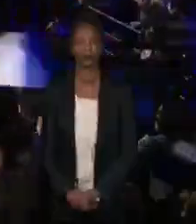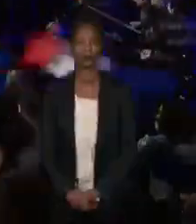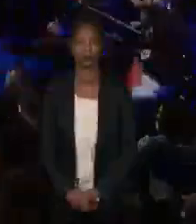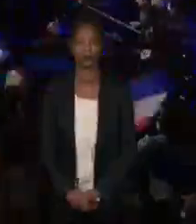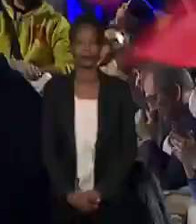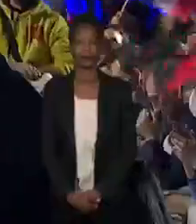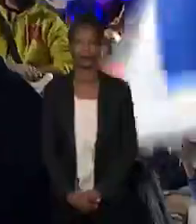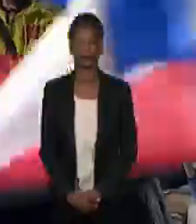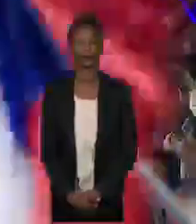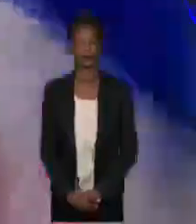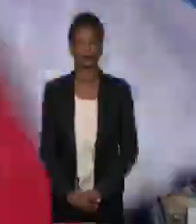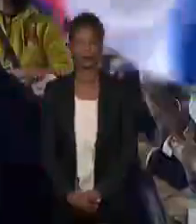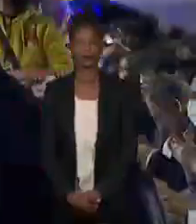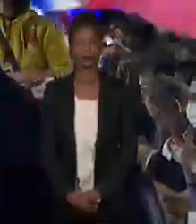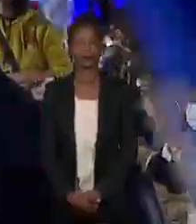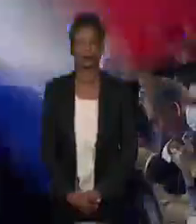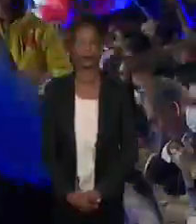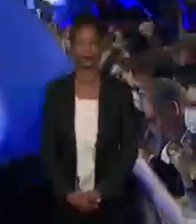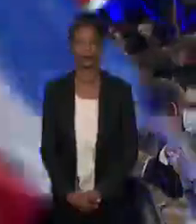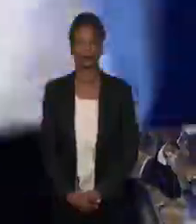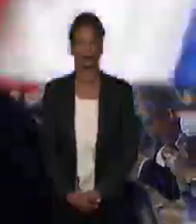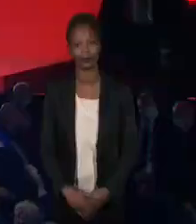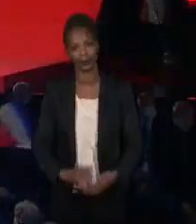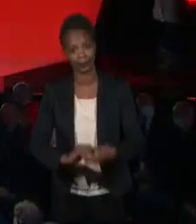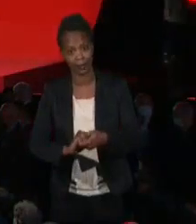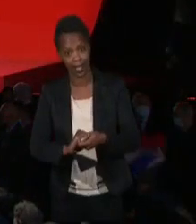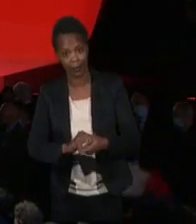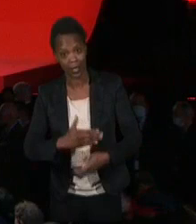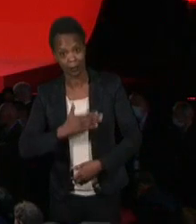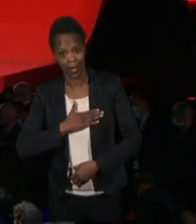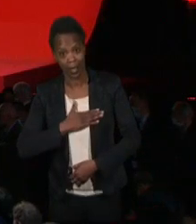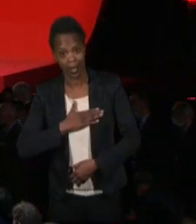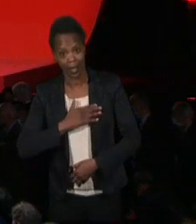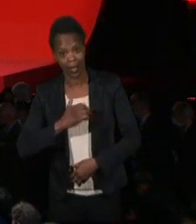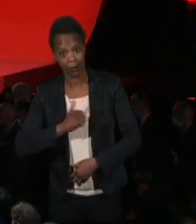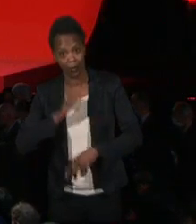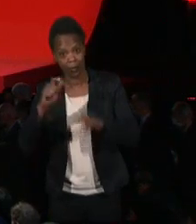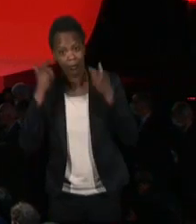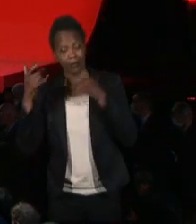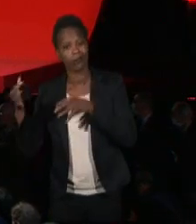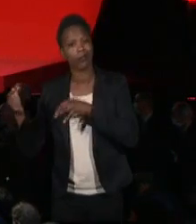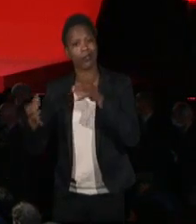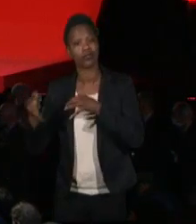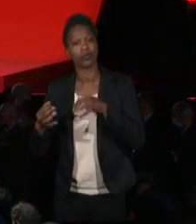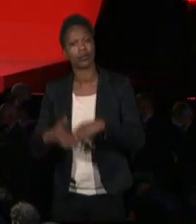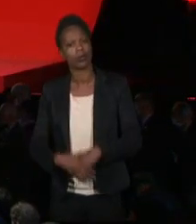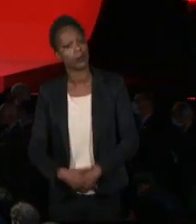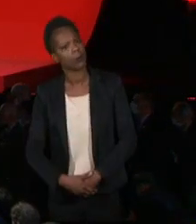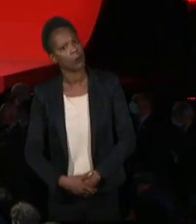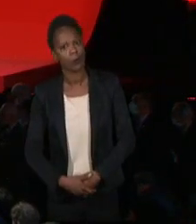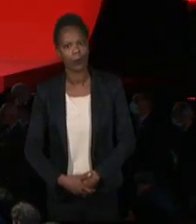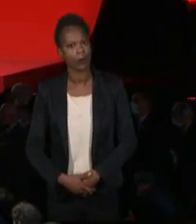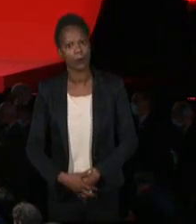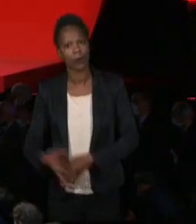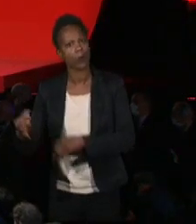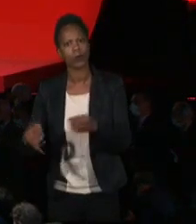Mes amis, j'ai été juge. J'ai ressenti la gravité de rendre la justice au